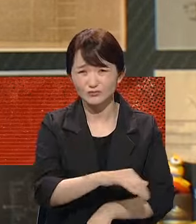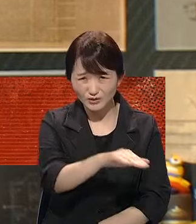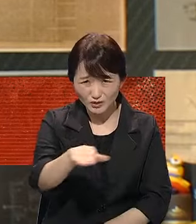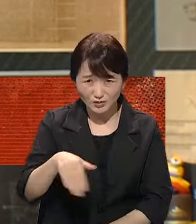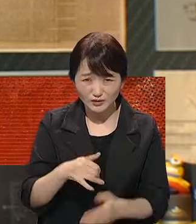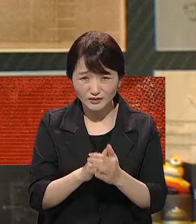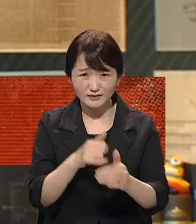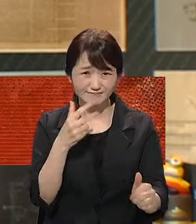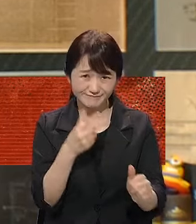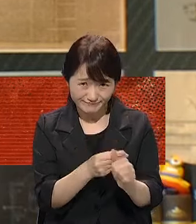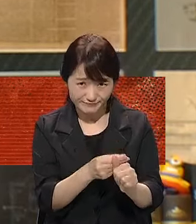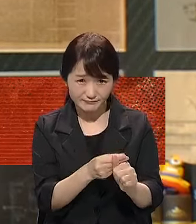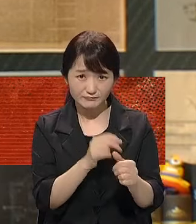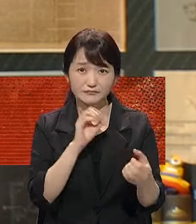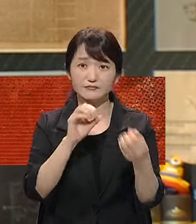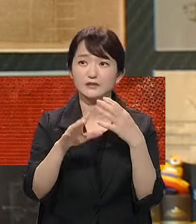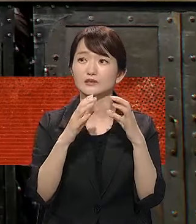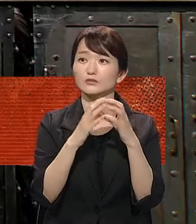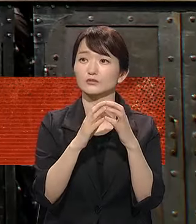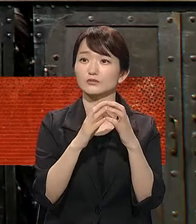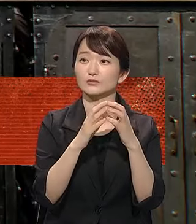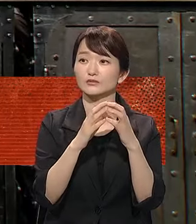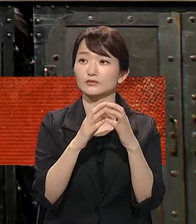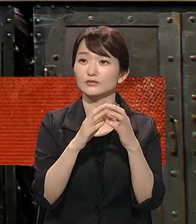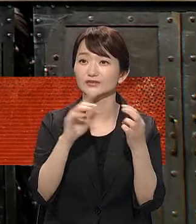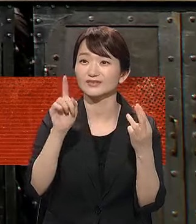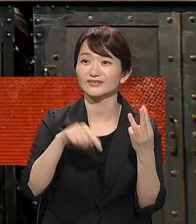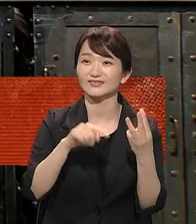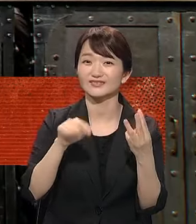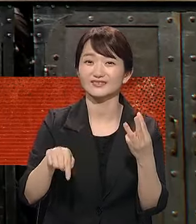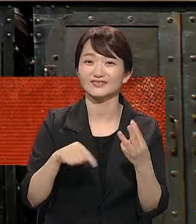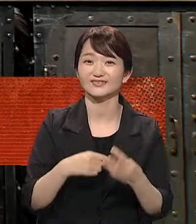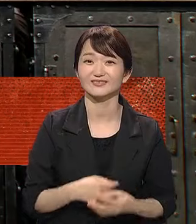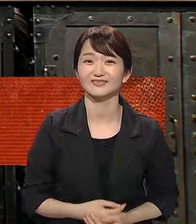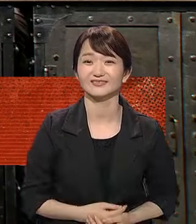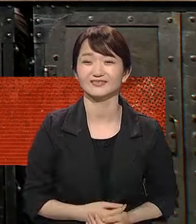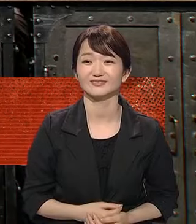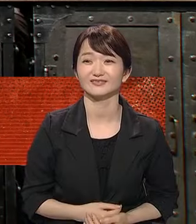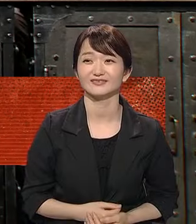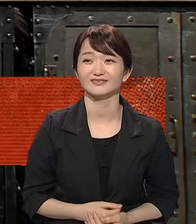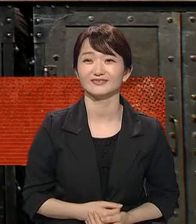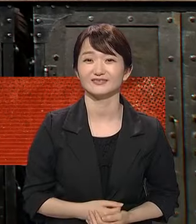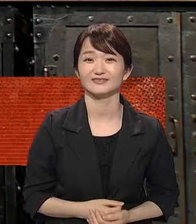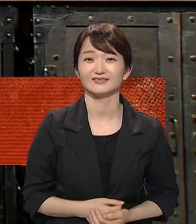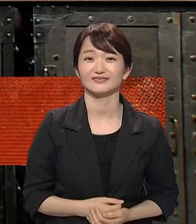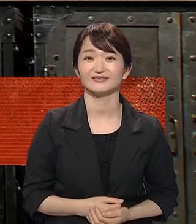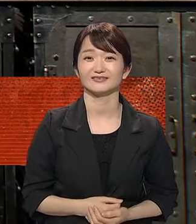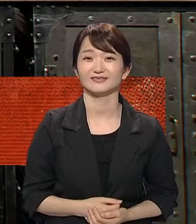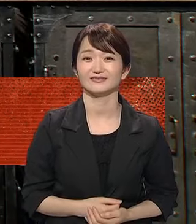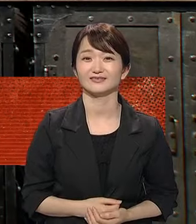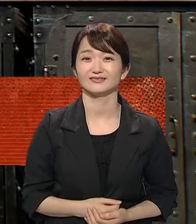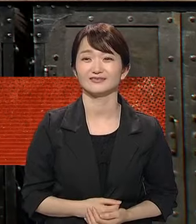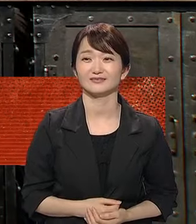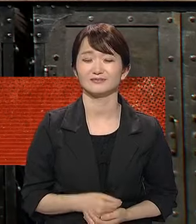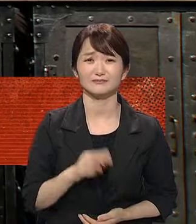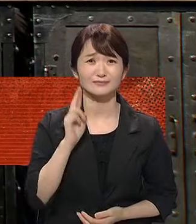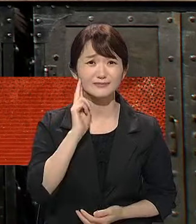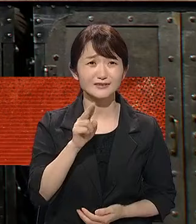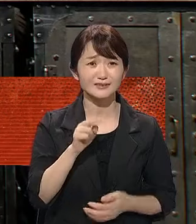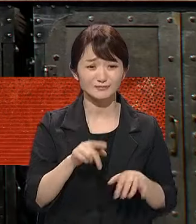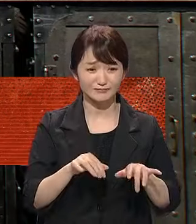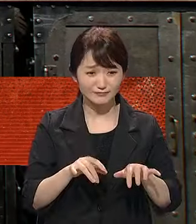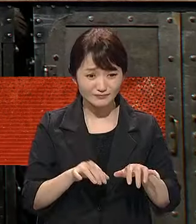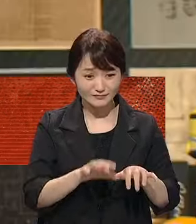가스라이팅 당하는 거라고 동그라미 어 진짜 어 이거 어 제가 약간 좀 극단적으로 써놨는데 이렇게 많이